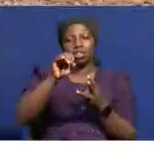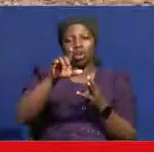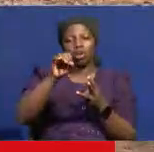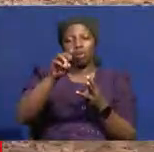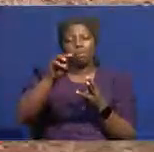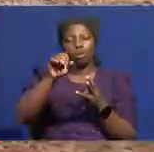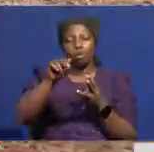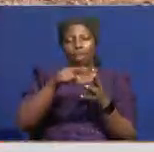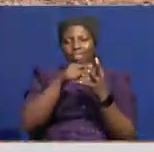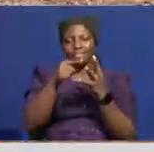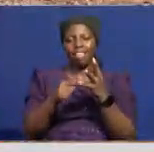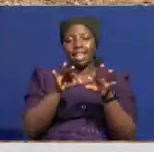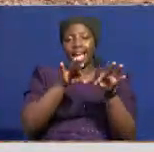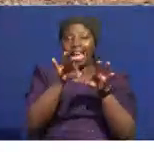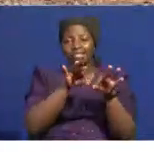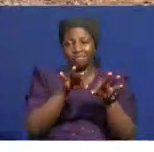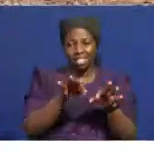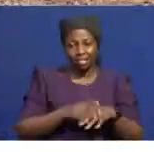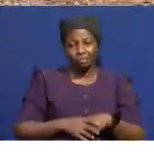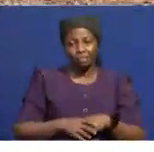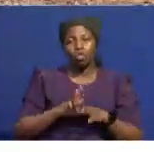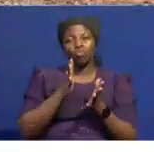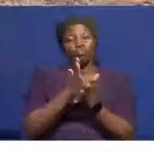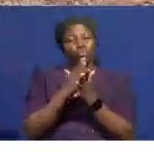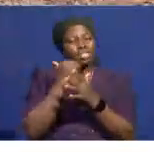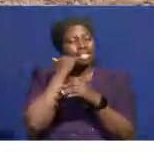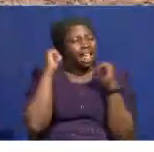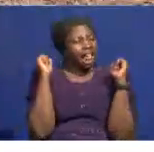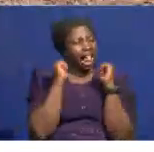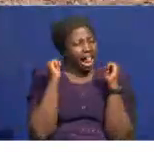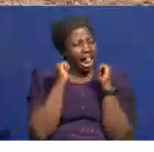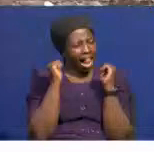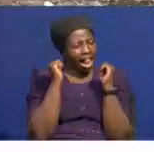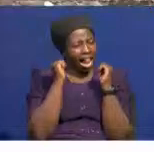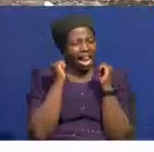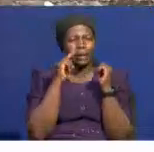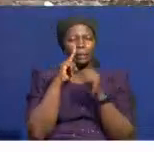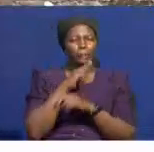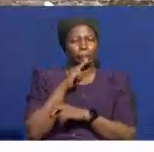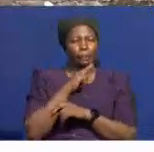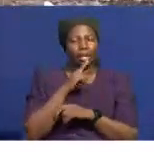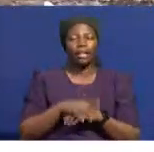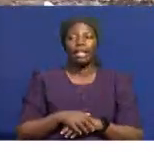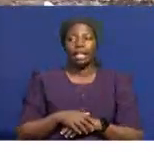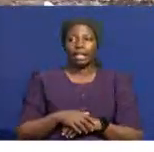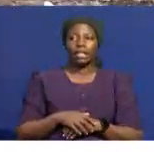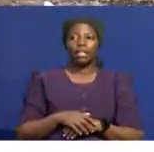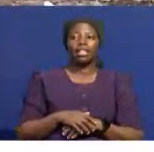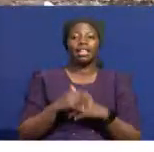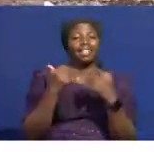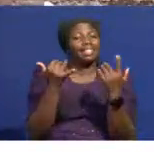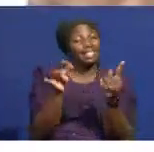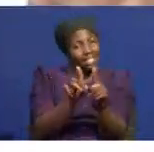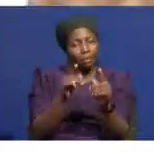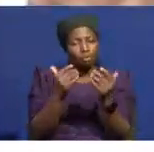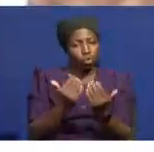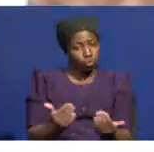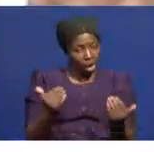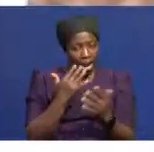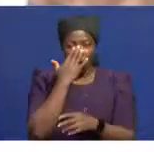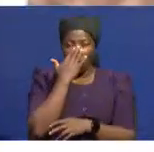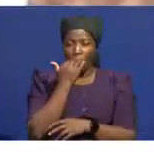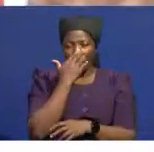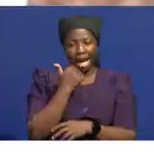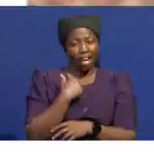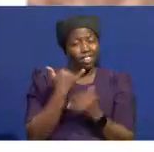Malaria mesidi. Sasa kisidi malaria, si naenda marikat. Na watoto wameshikwa na homa. Watu